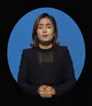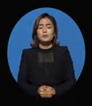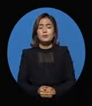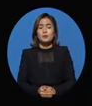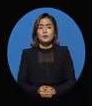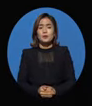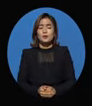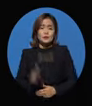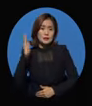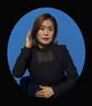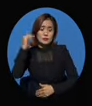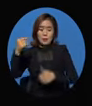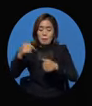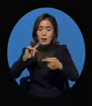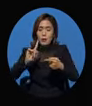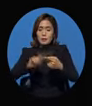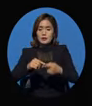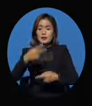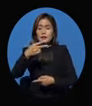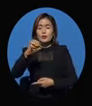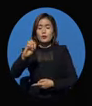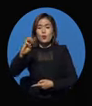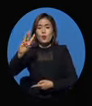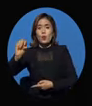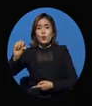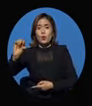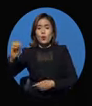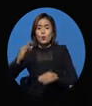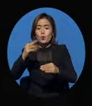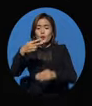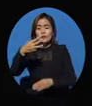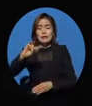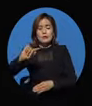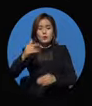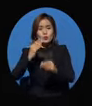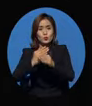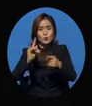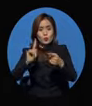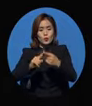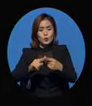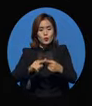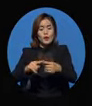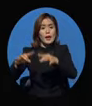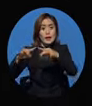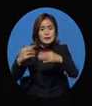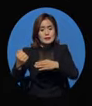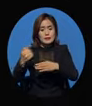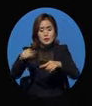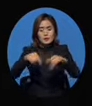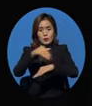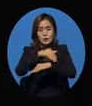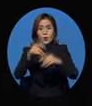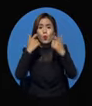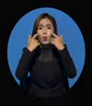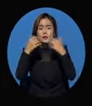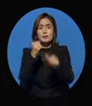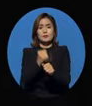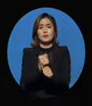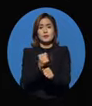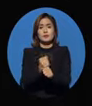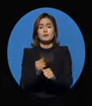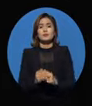문재인 대통령 에서 제시한 쓴 2050 탕 소 충이 펄을 뒷받침하기 위한 위한 에너지 정책을 확실히 만들어